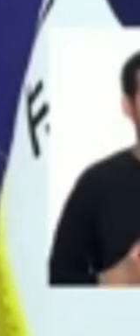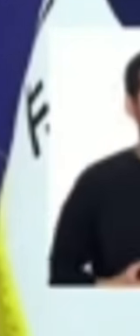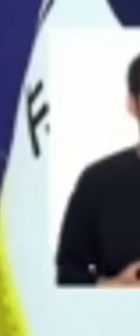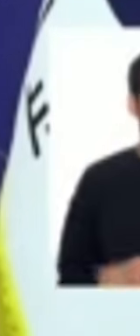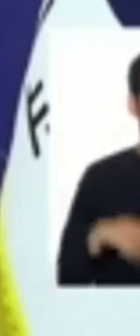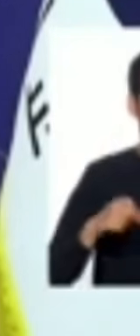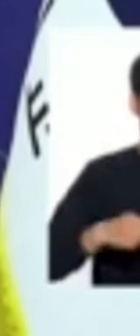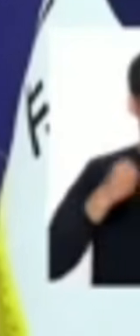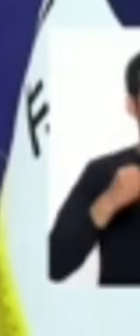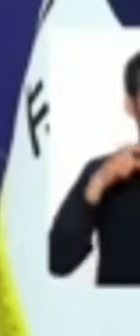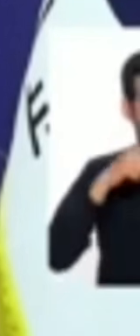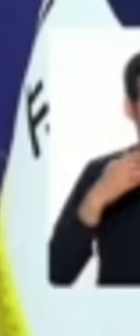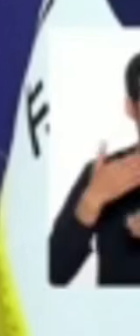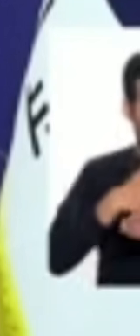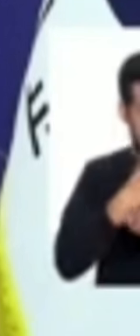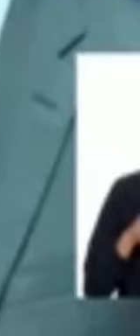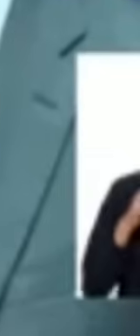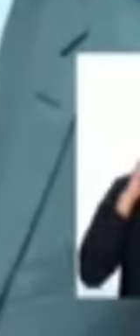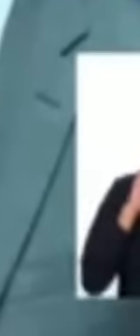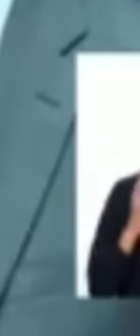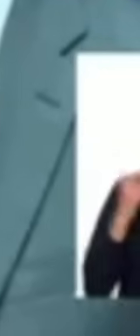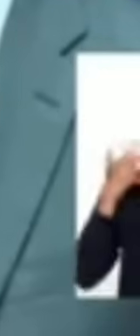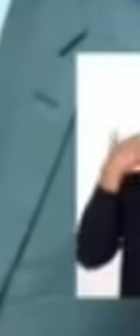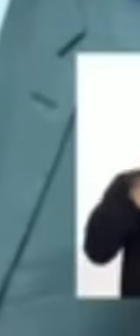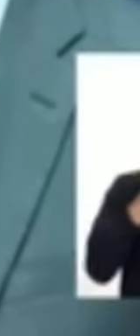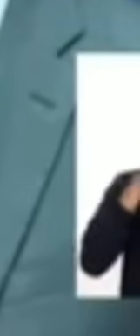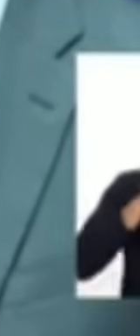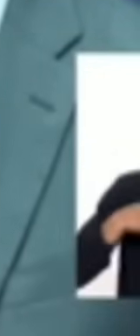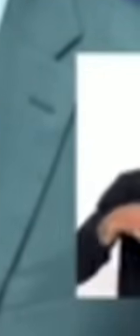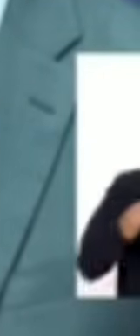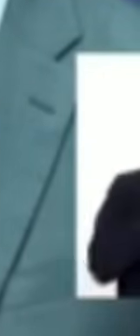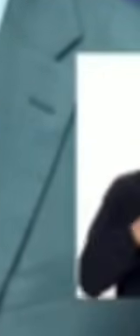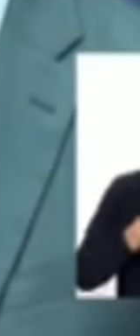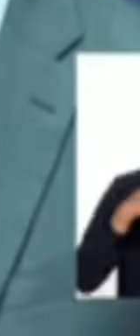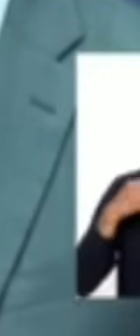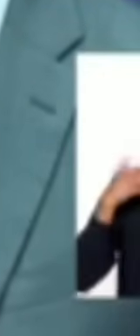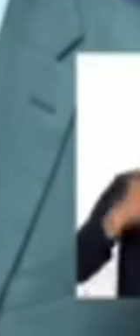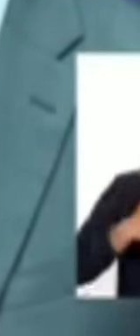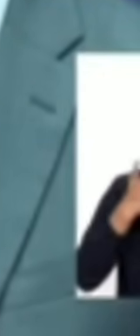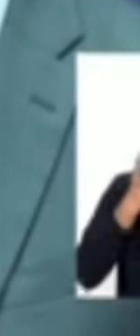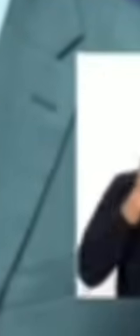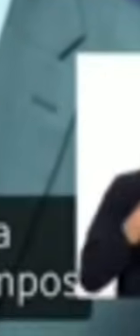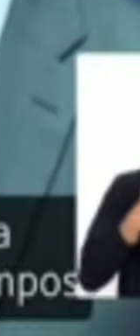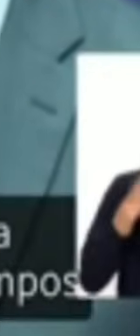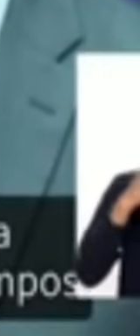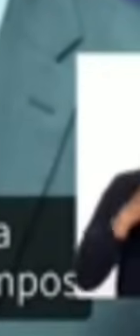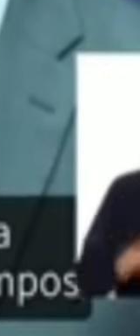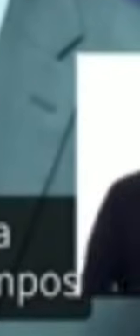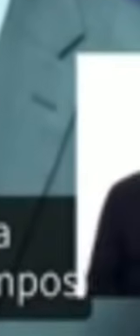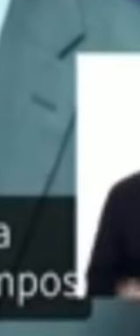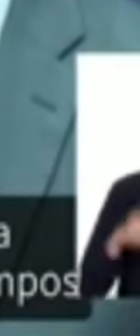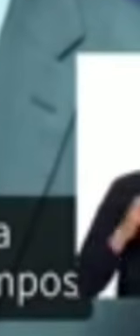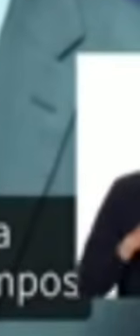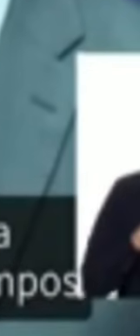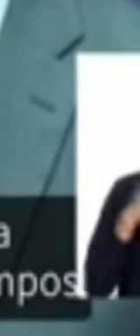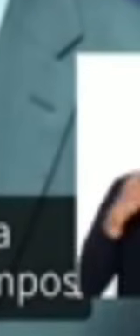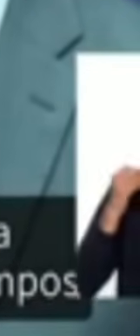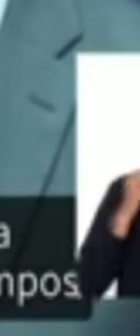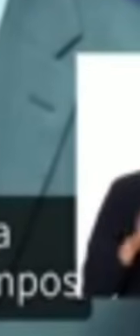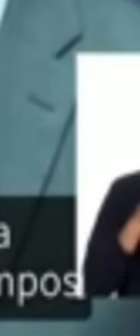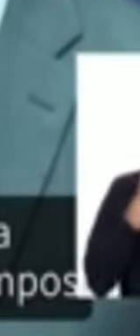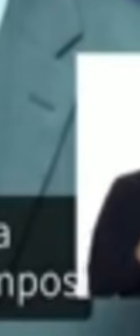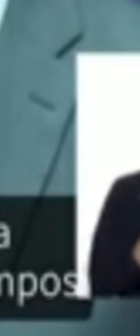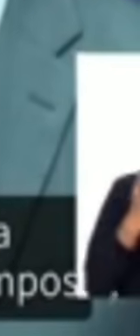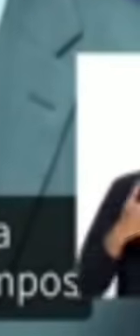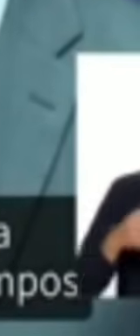like to strengthen the strategic alliance, trade relations, and investment that is already happening. 디지털